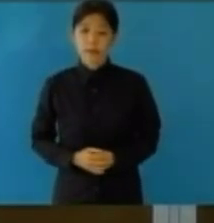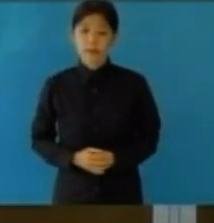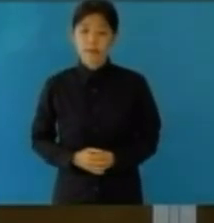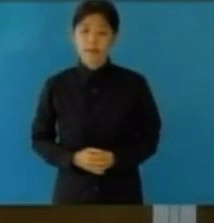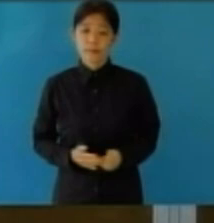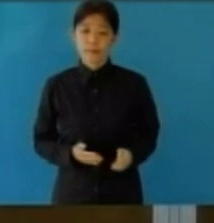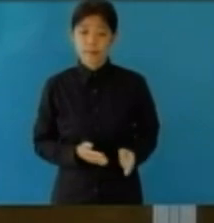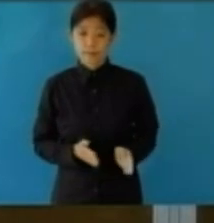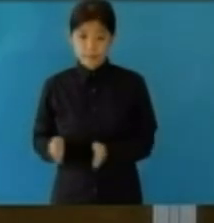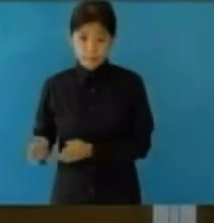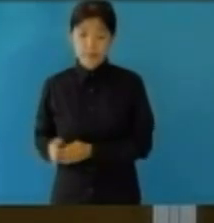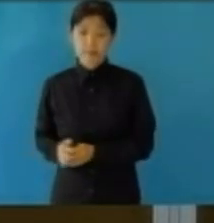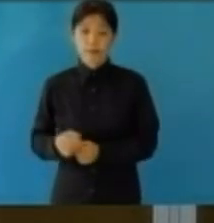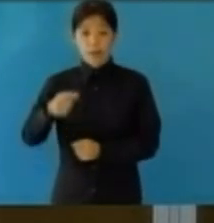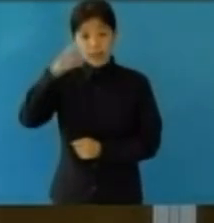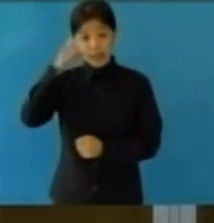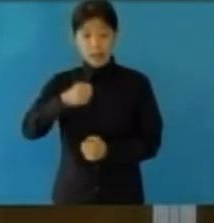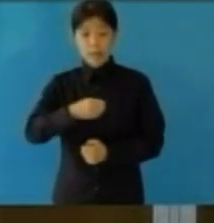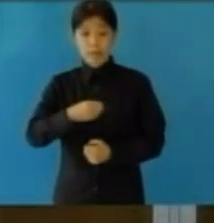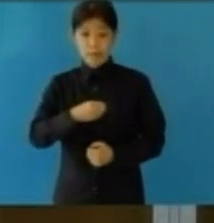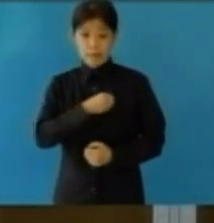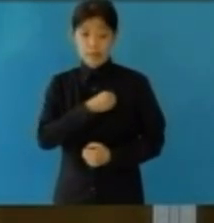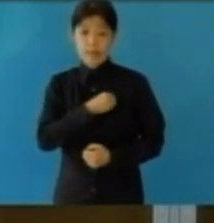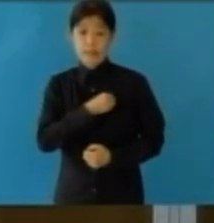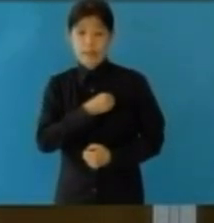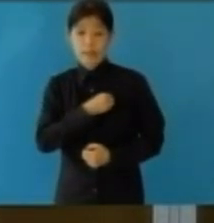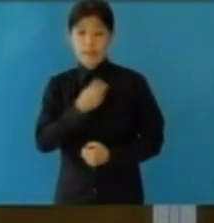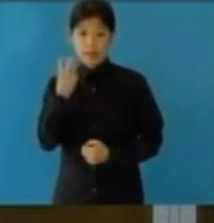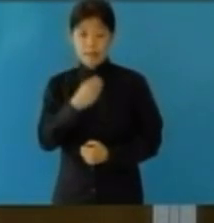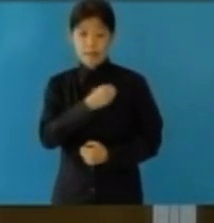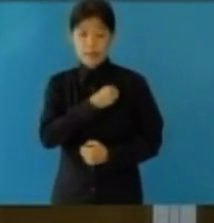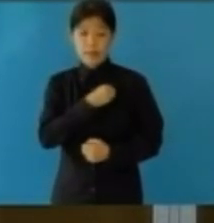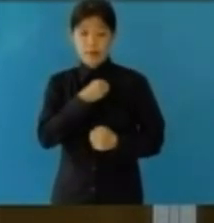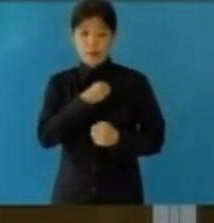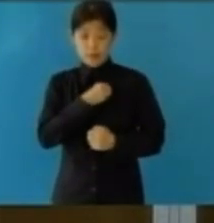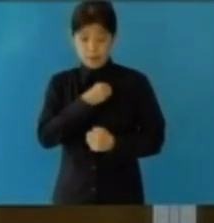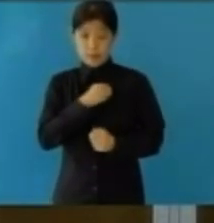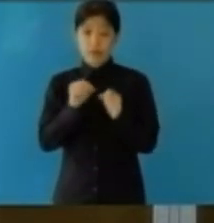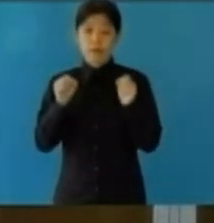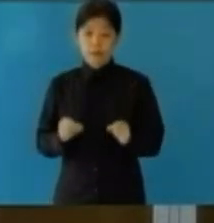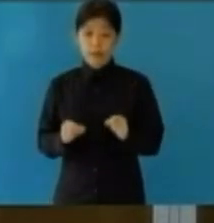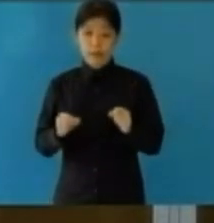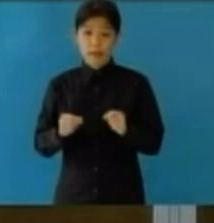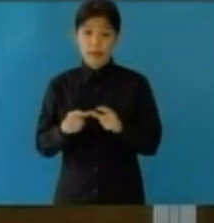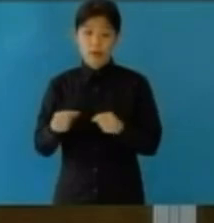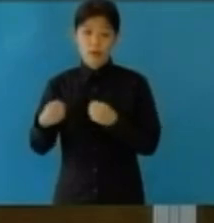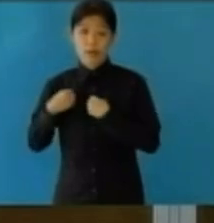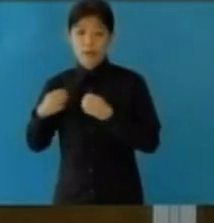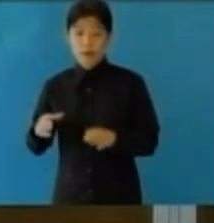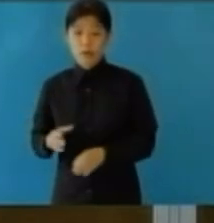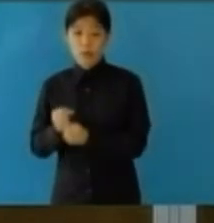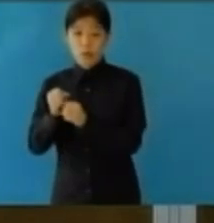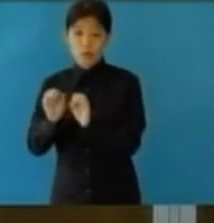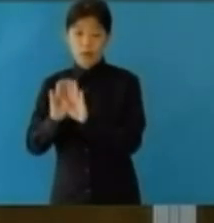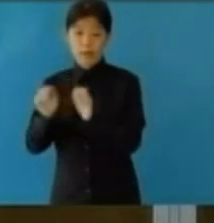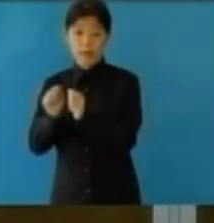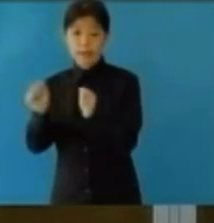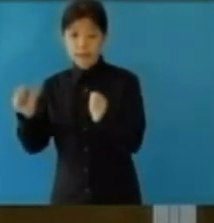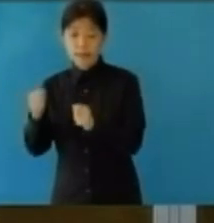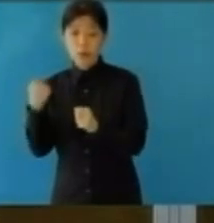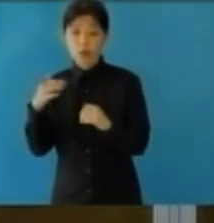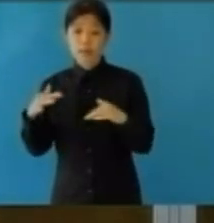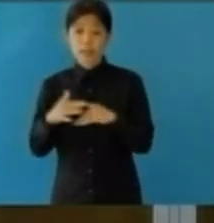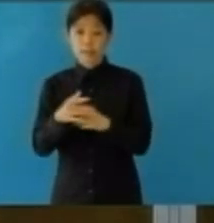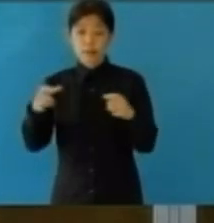続いて、警備員の確保等についてであります。国体の総合開会式会場となる白波スタジアムな